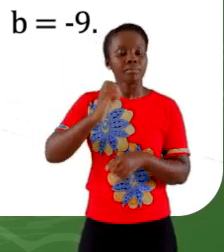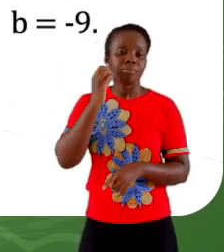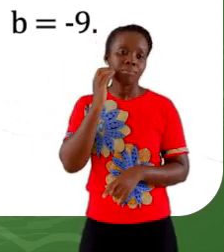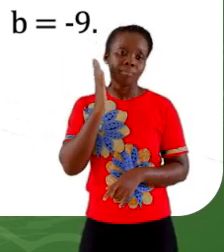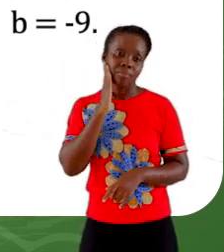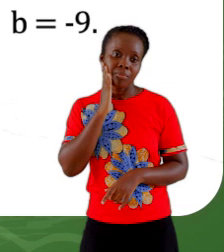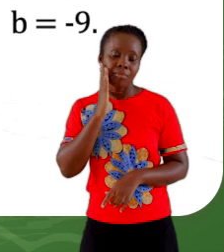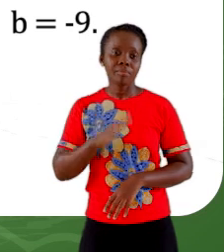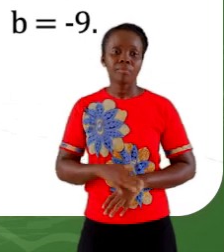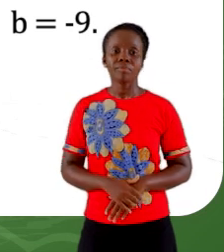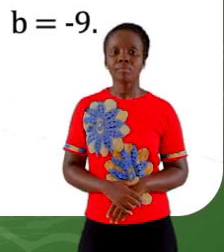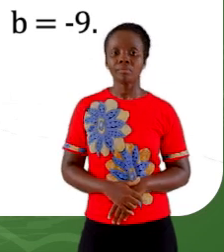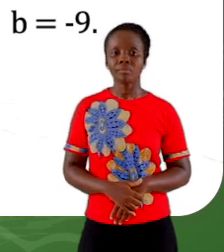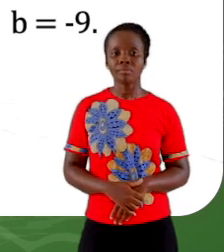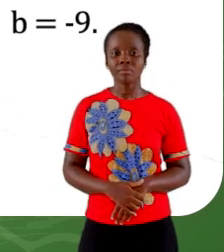maison.